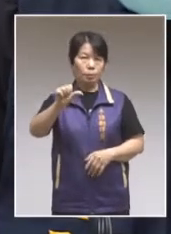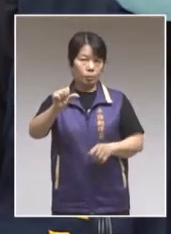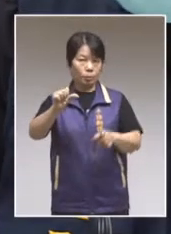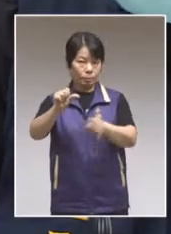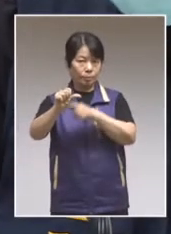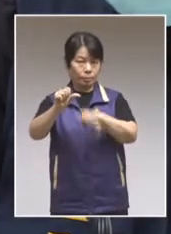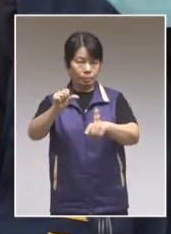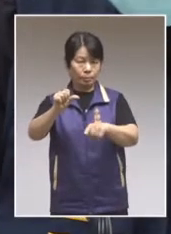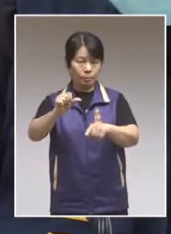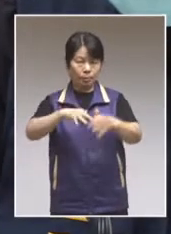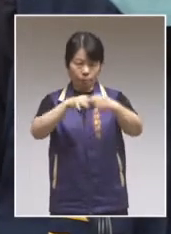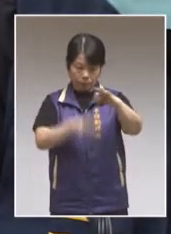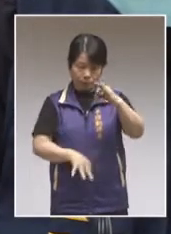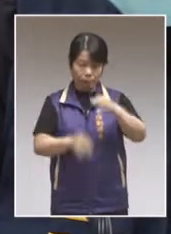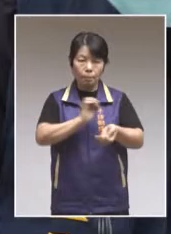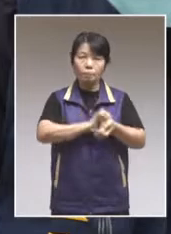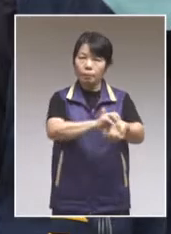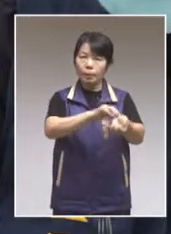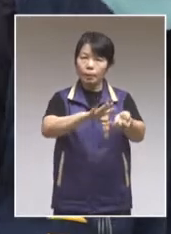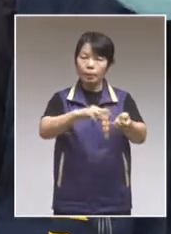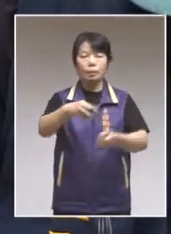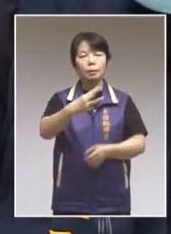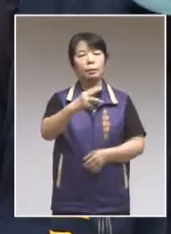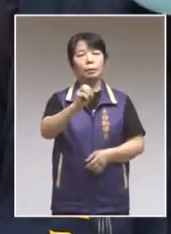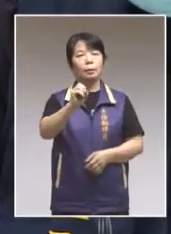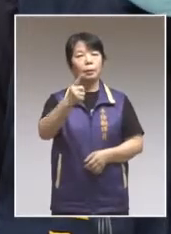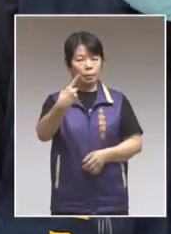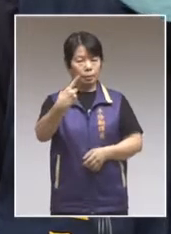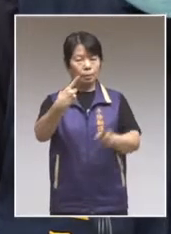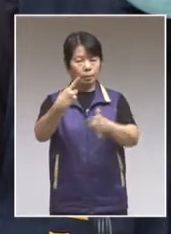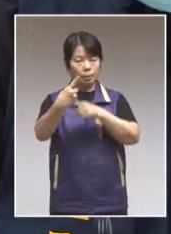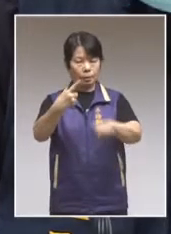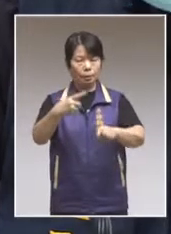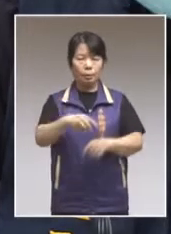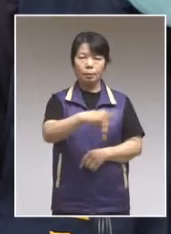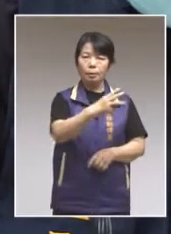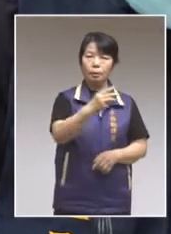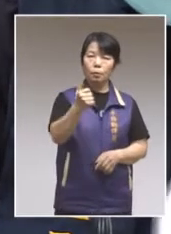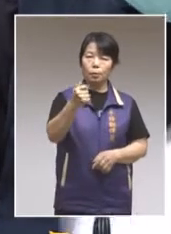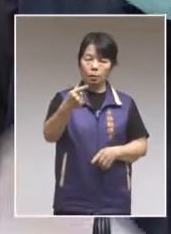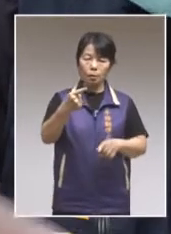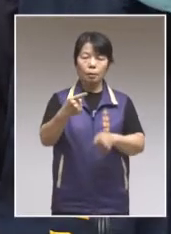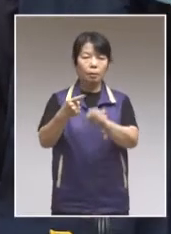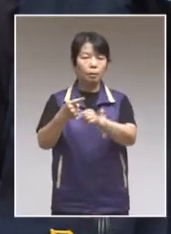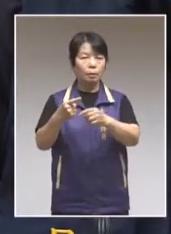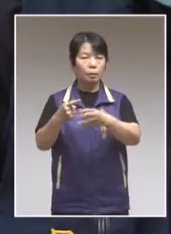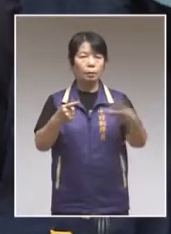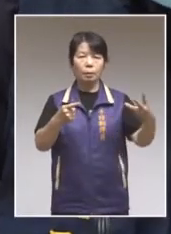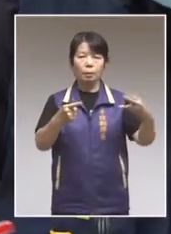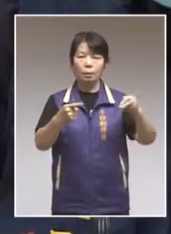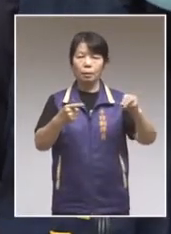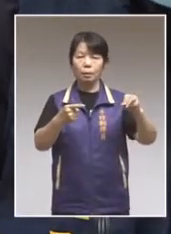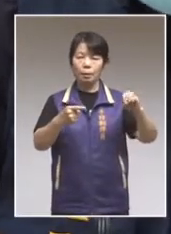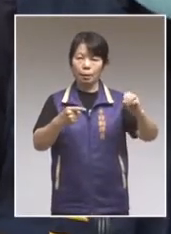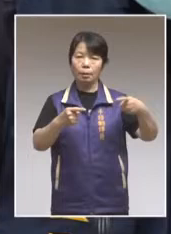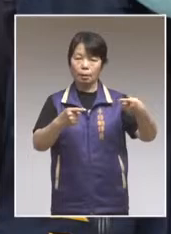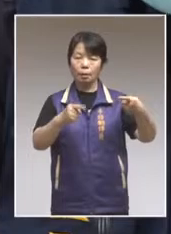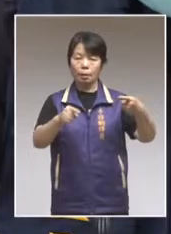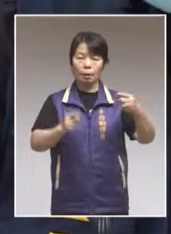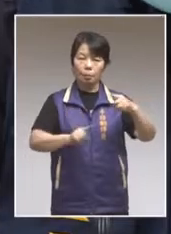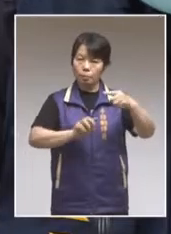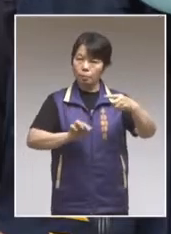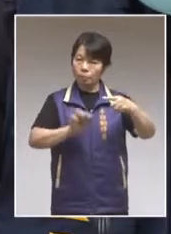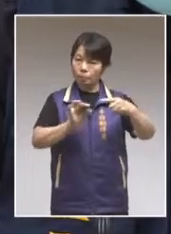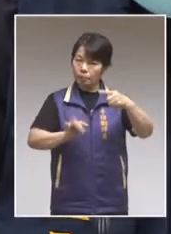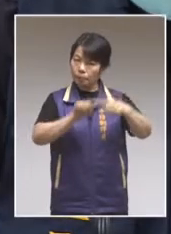335例，那因证就业的部分有301例，那335例跟301例基本上比例上面跟我们之前